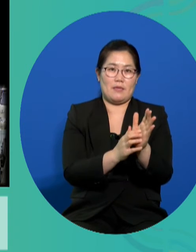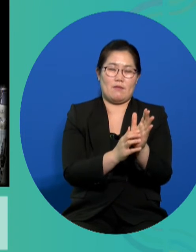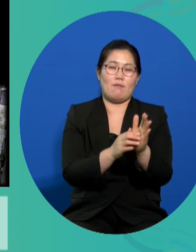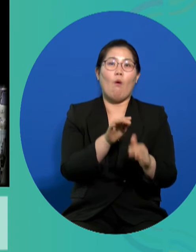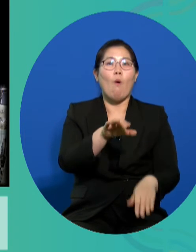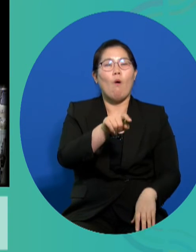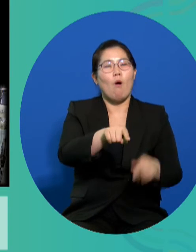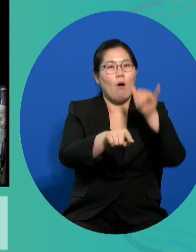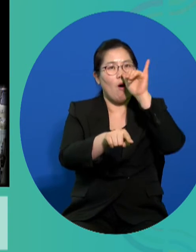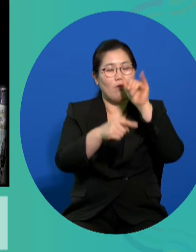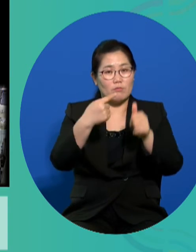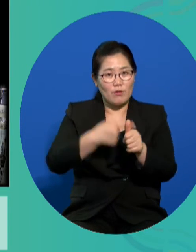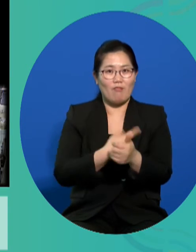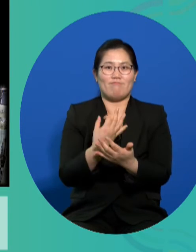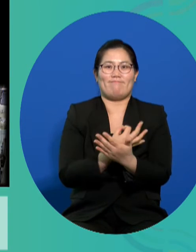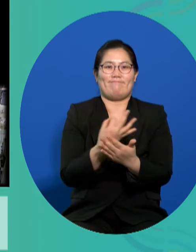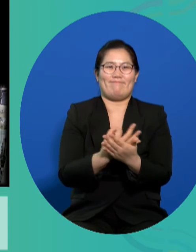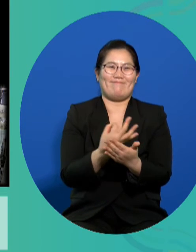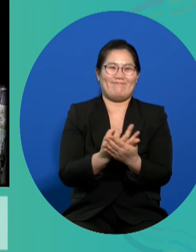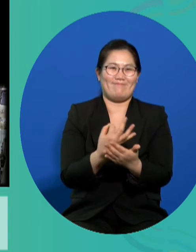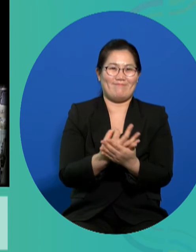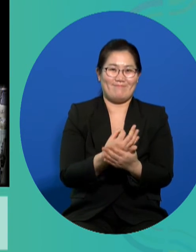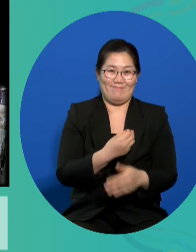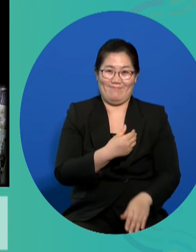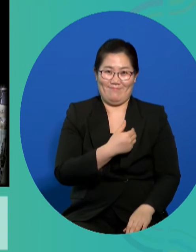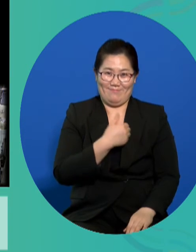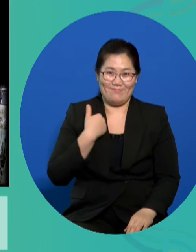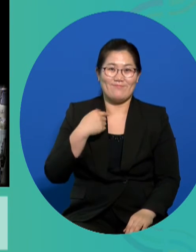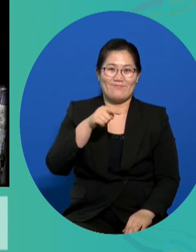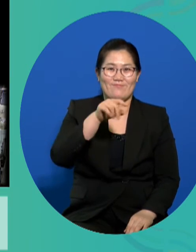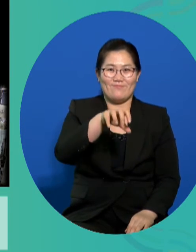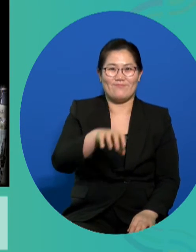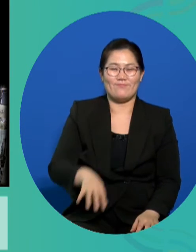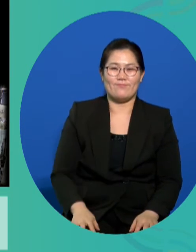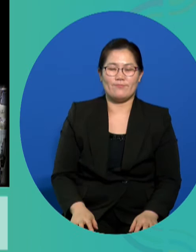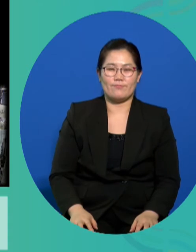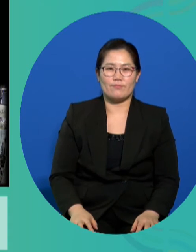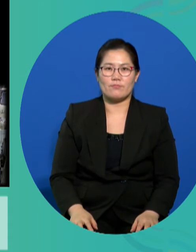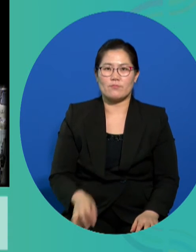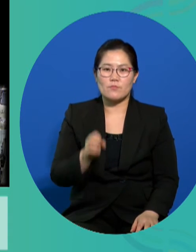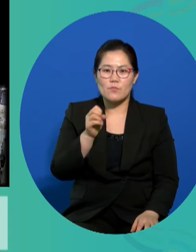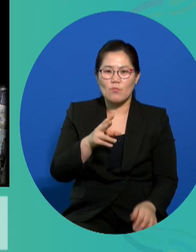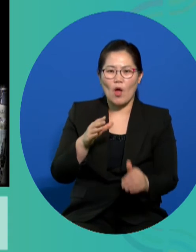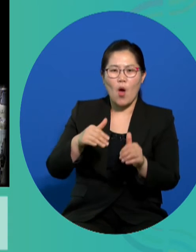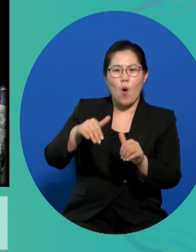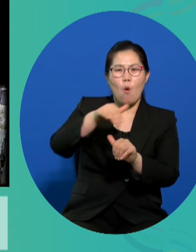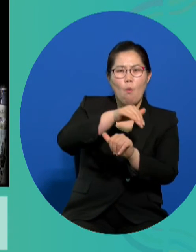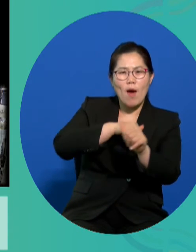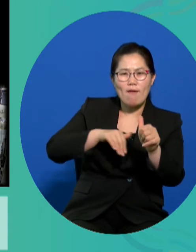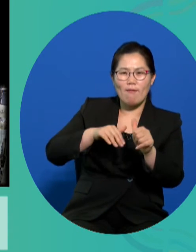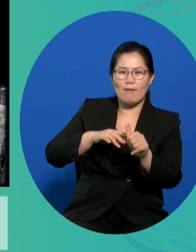해서 수익이 발생하게끔 실질적으로 해주고 있고요. 환경이라는 게 굳이 나쁜 게 아닙니다. 이렇게 수익